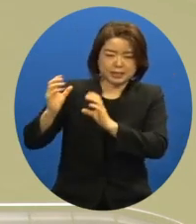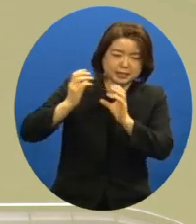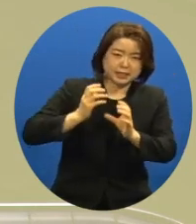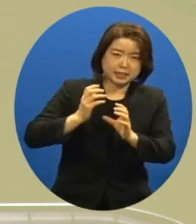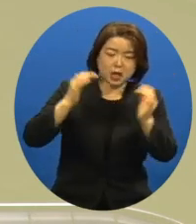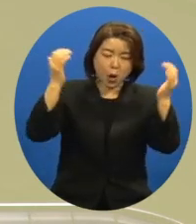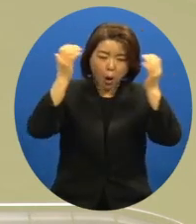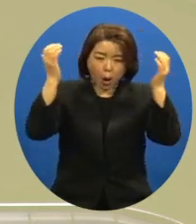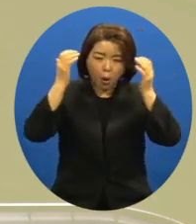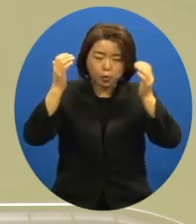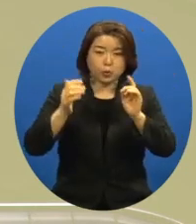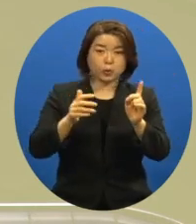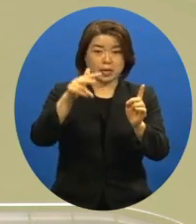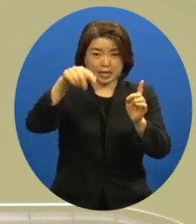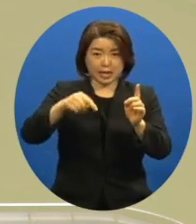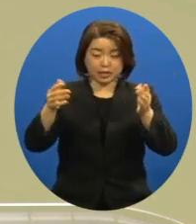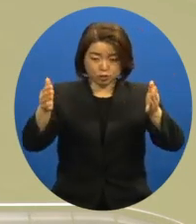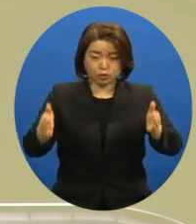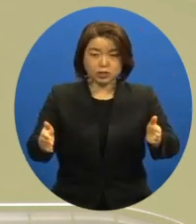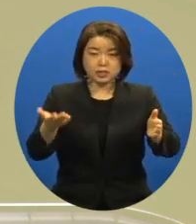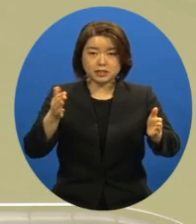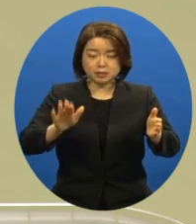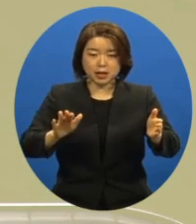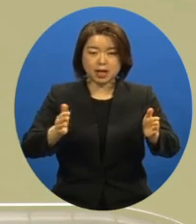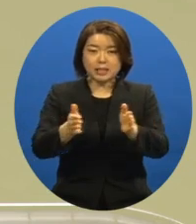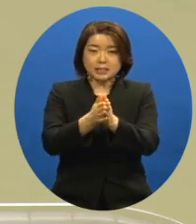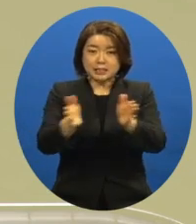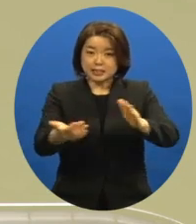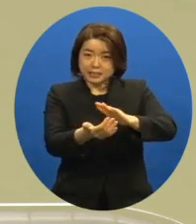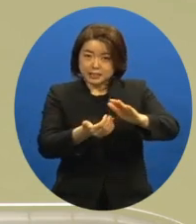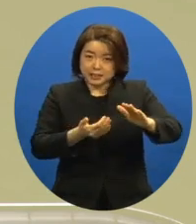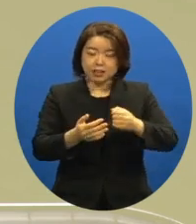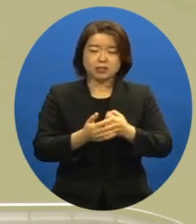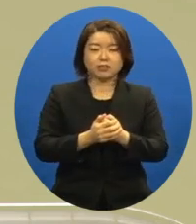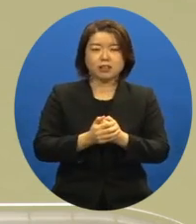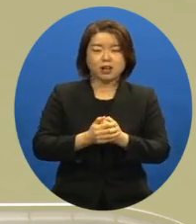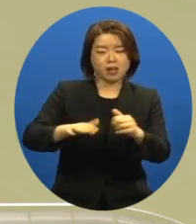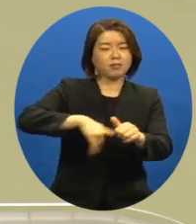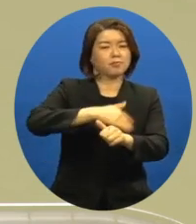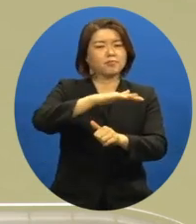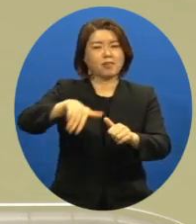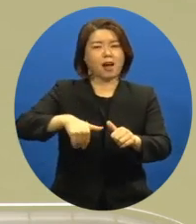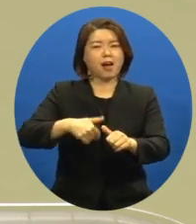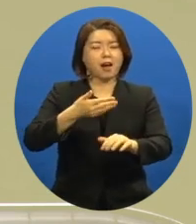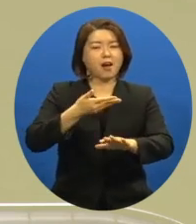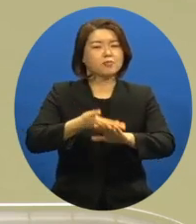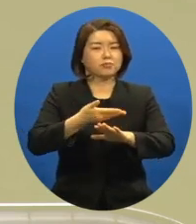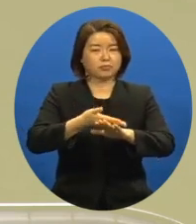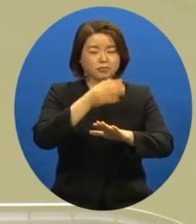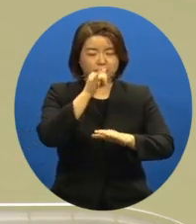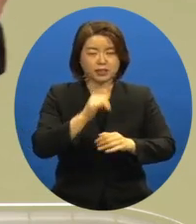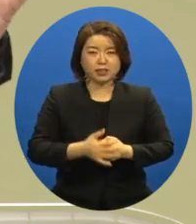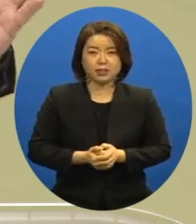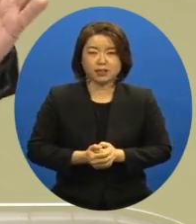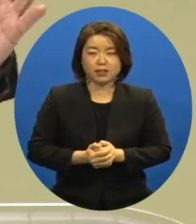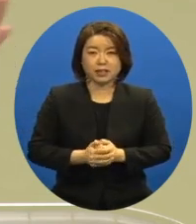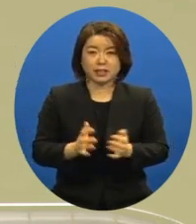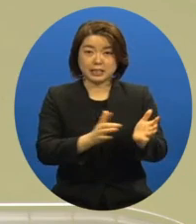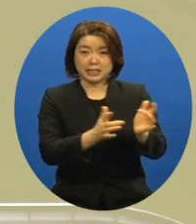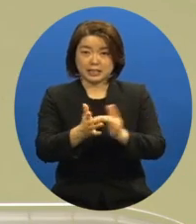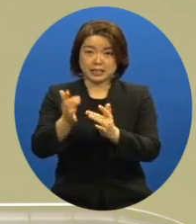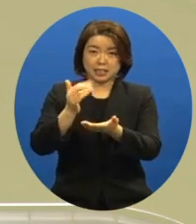고난의 한 주간이지만 그 시작은 전혀 다른 분위기에서 시작이 됩니다. 예수님을